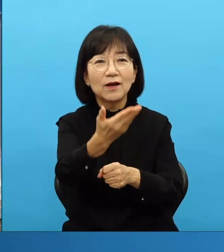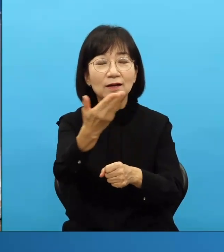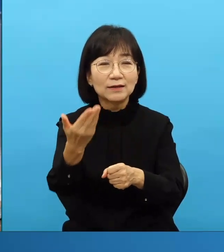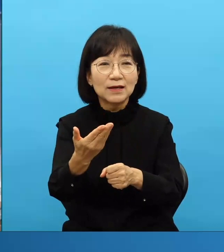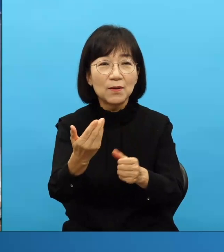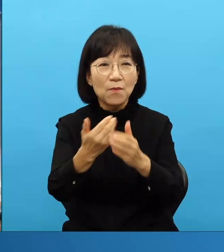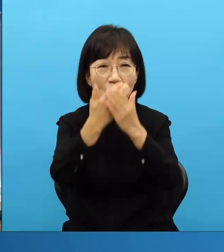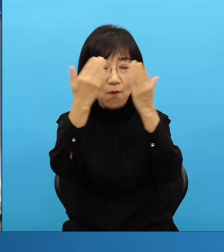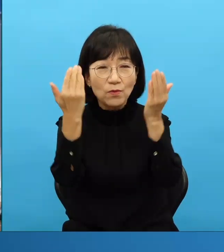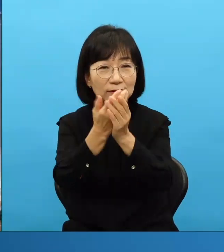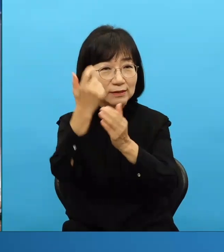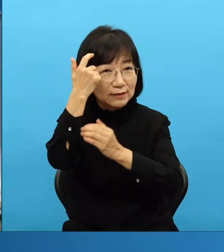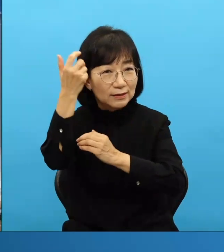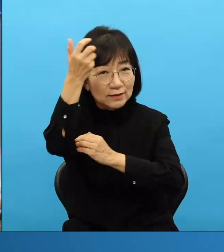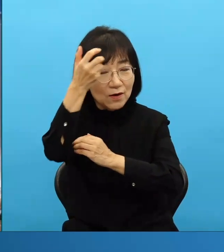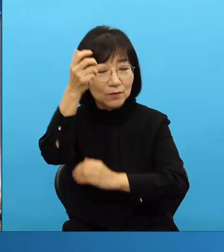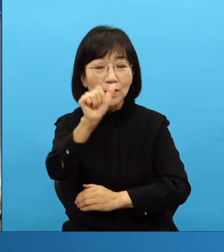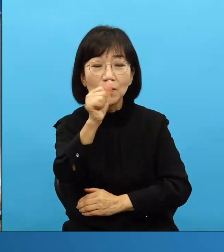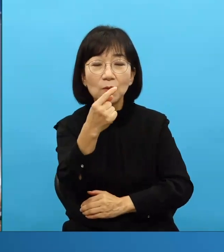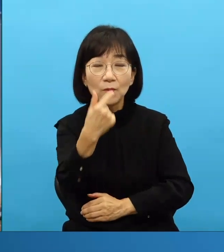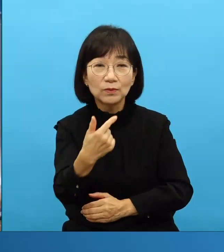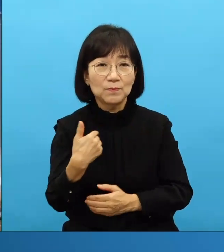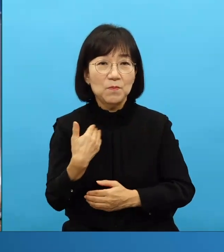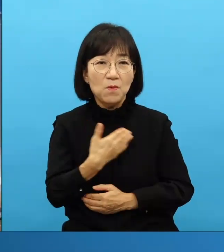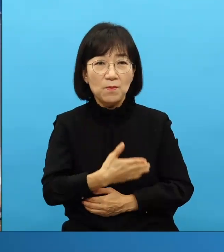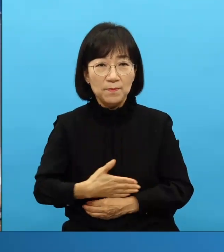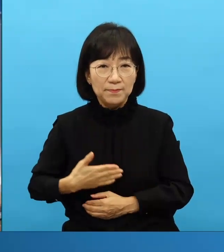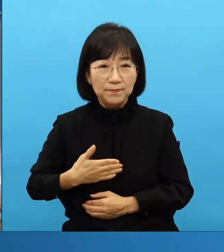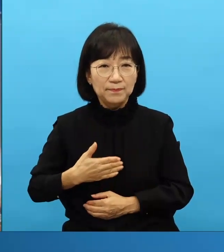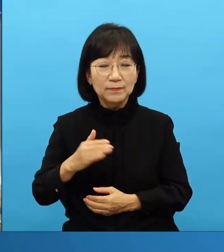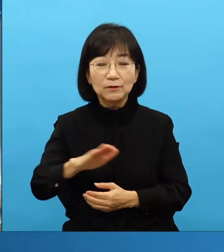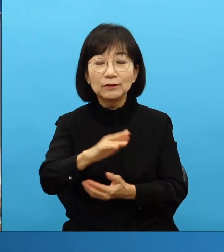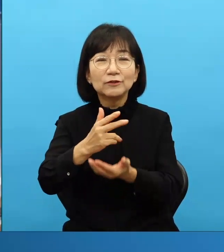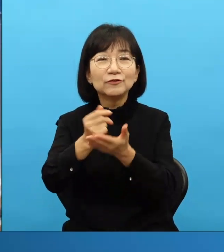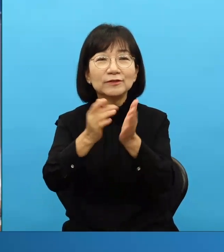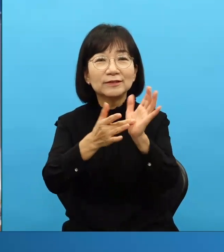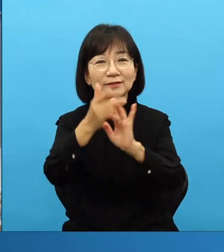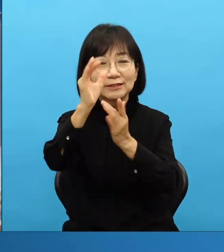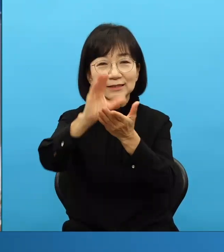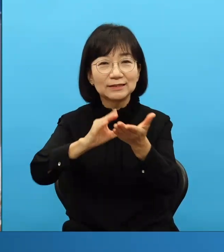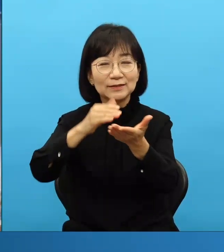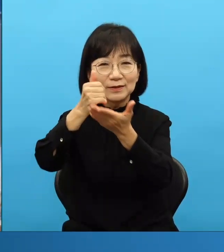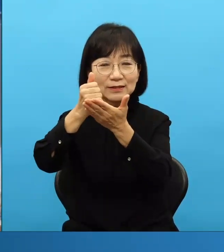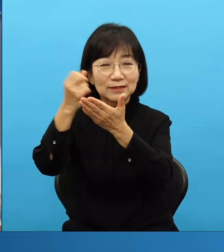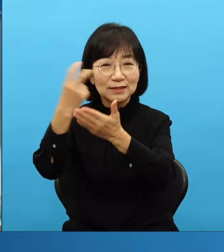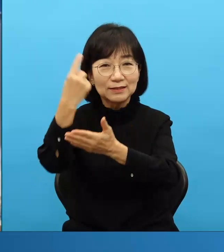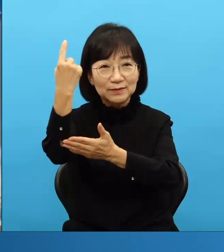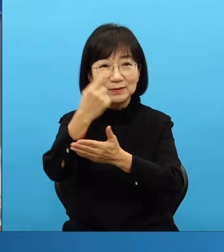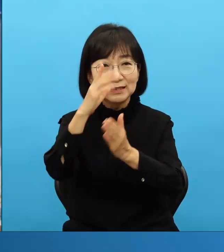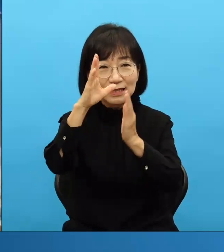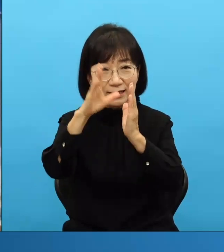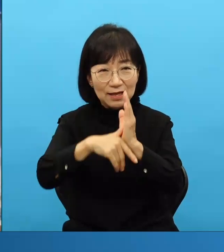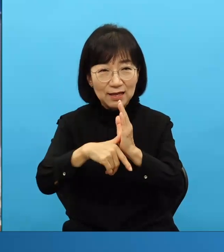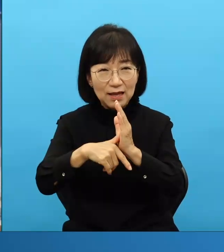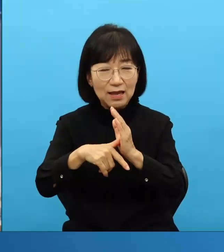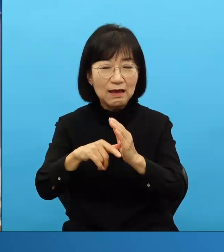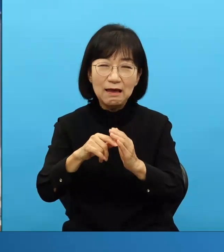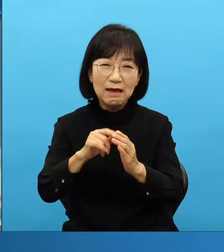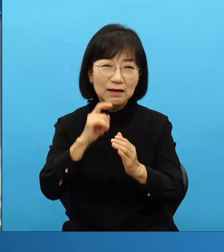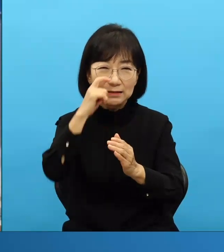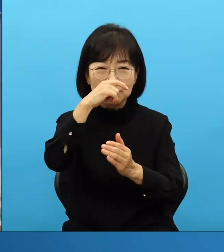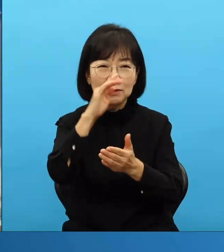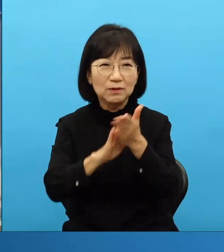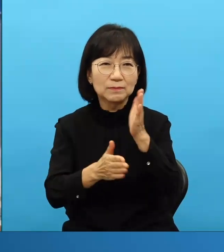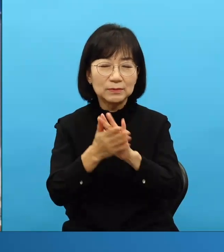또 너희의 온 영과 혼과 몸이 우리 주 예수 그리스도께서 강림하실 때에